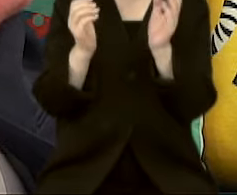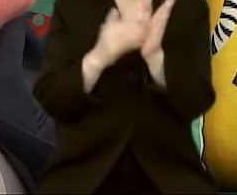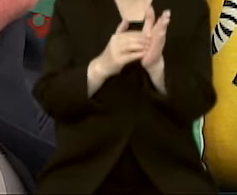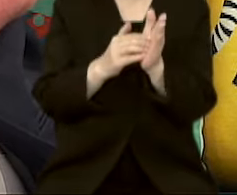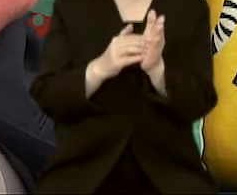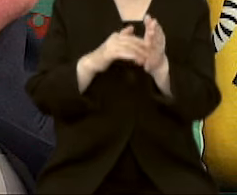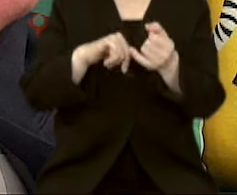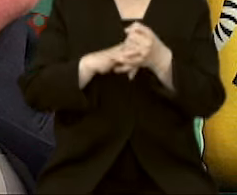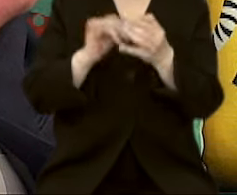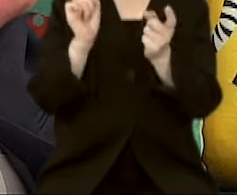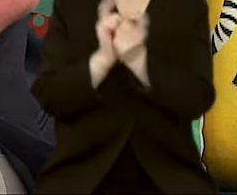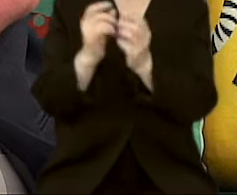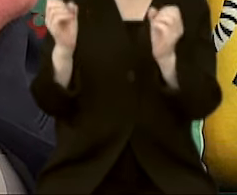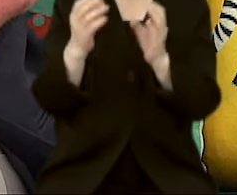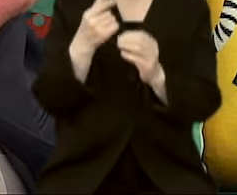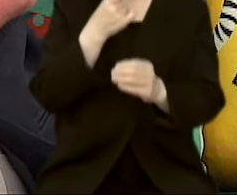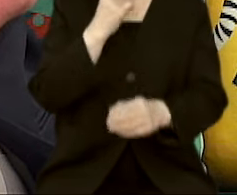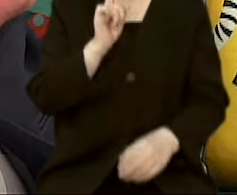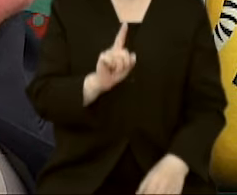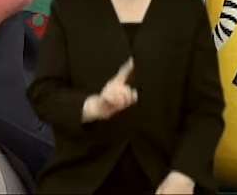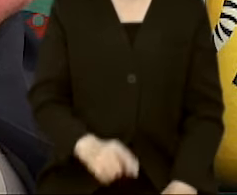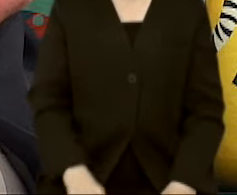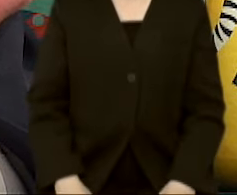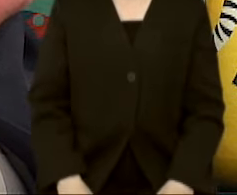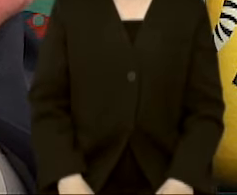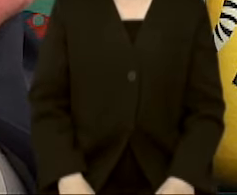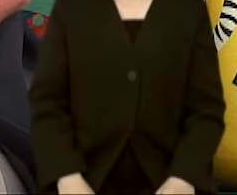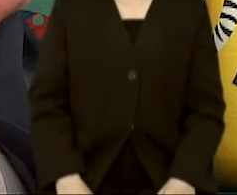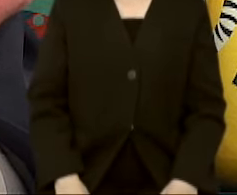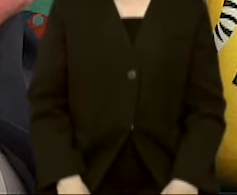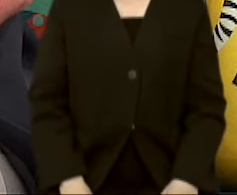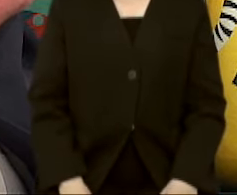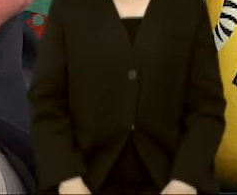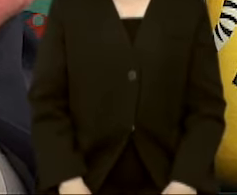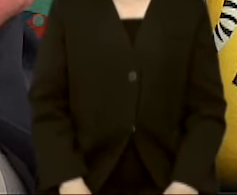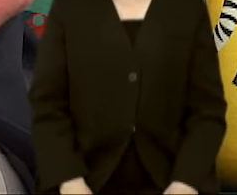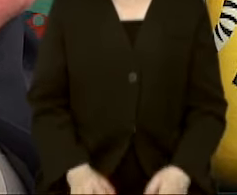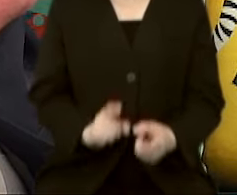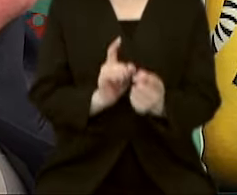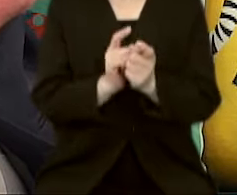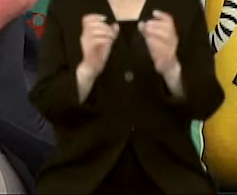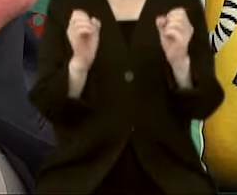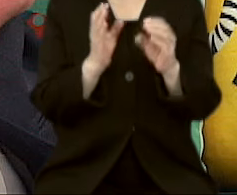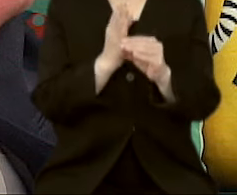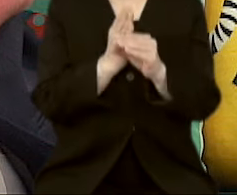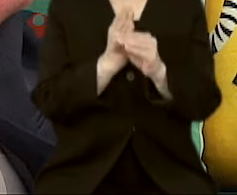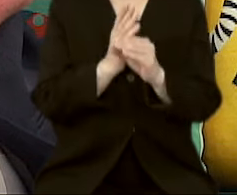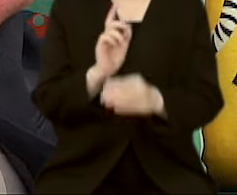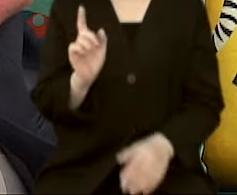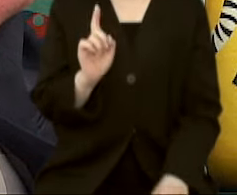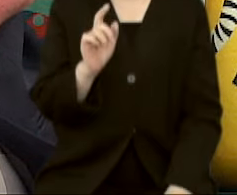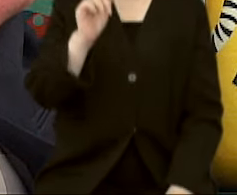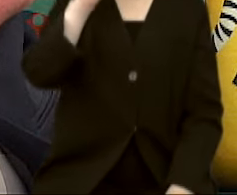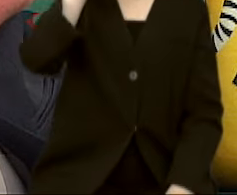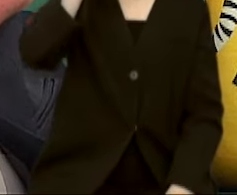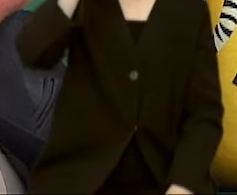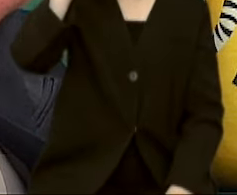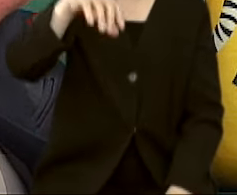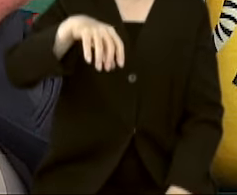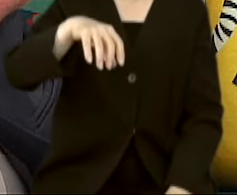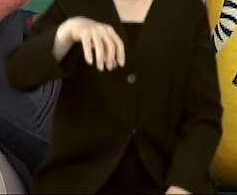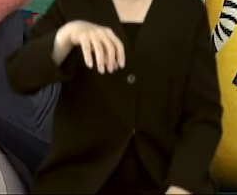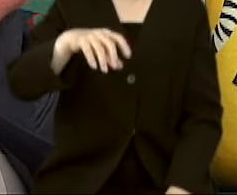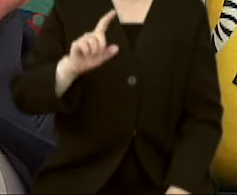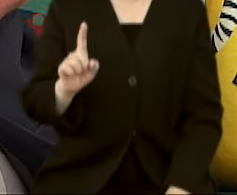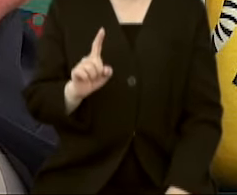네. 꼭 만나서 이야기를 해야 되겠다. 네. 그래가지고서 만나서 대화를 하는 중에 인도에는